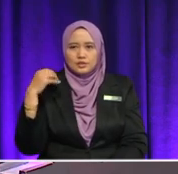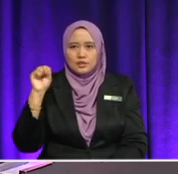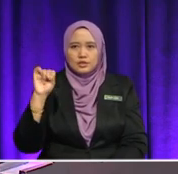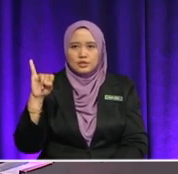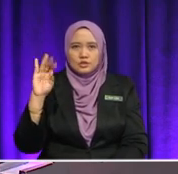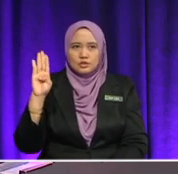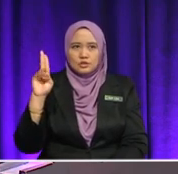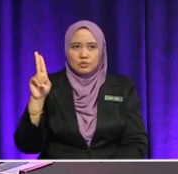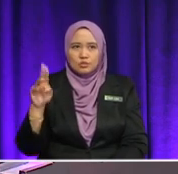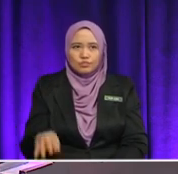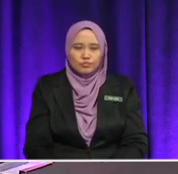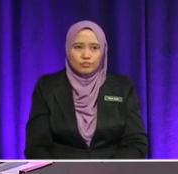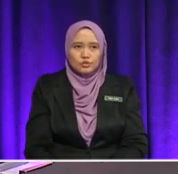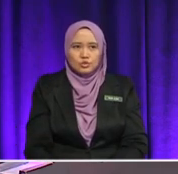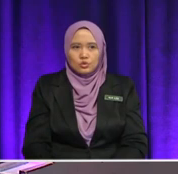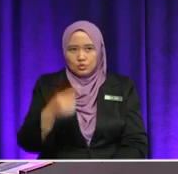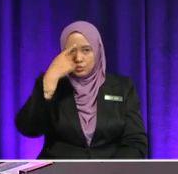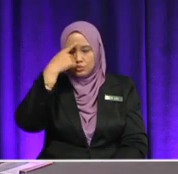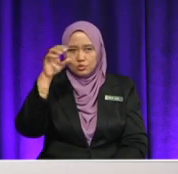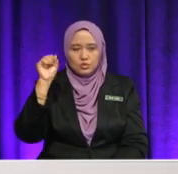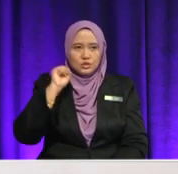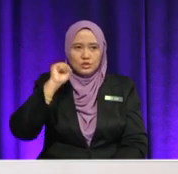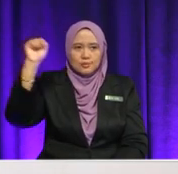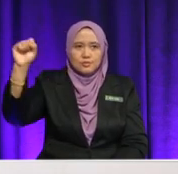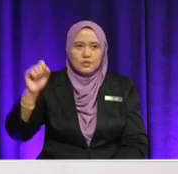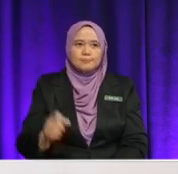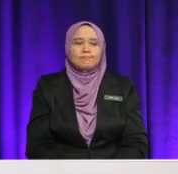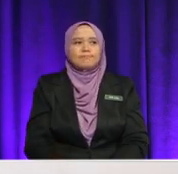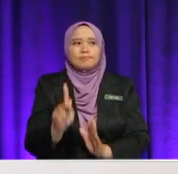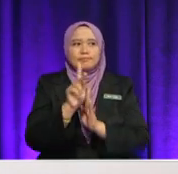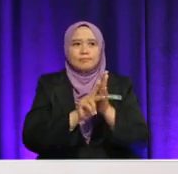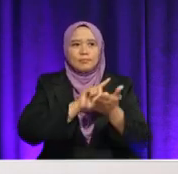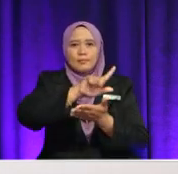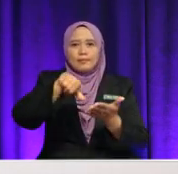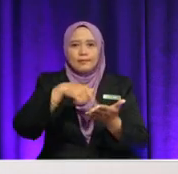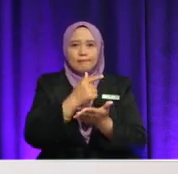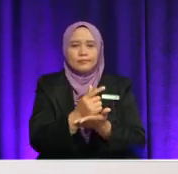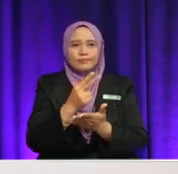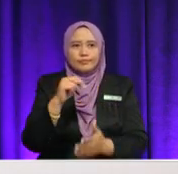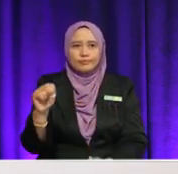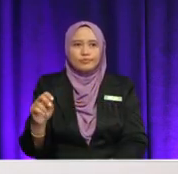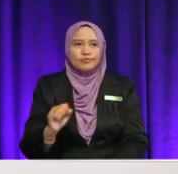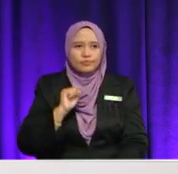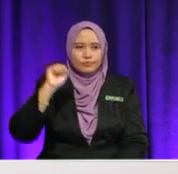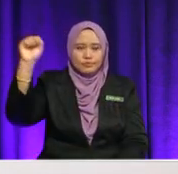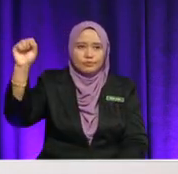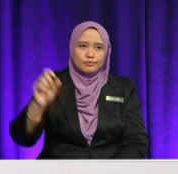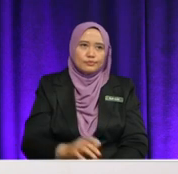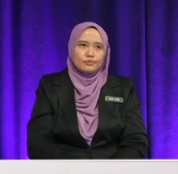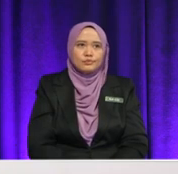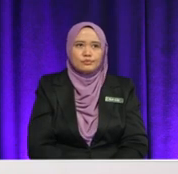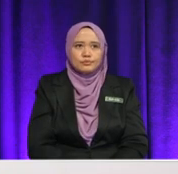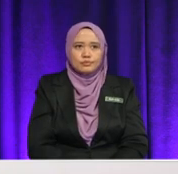adalah keseluruhan Sabah Oke jadi kalau secara ringkas soalnya perbandingan